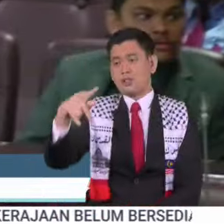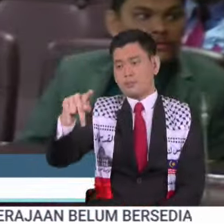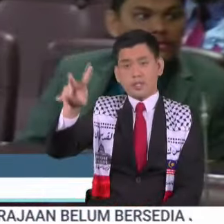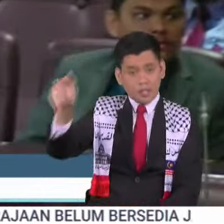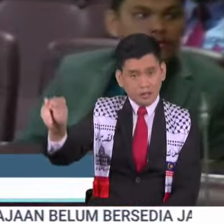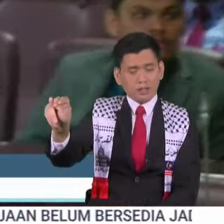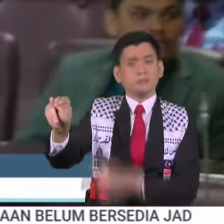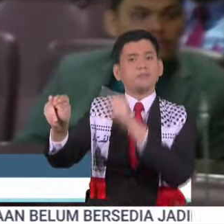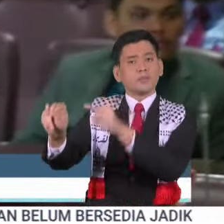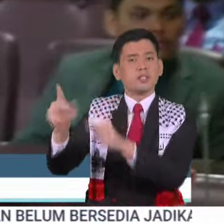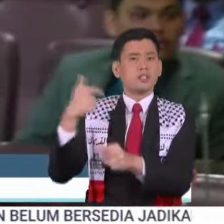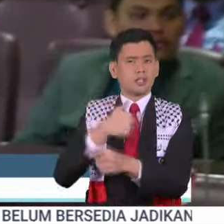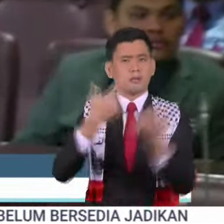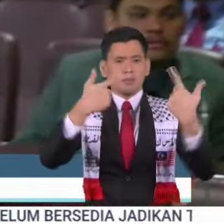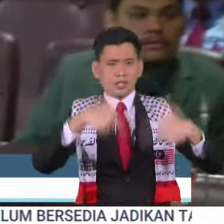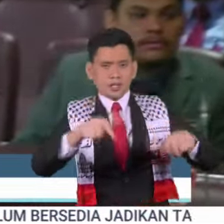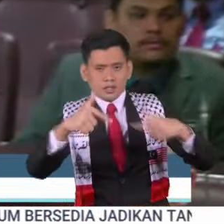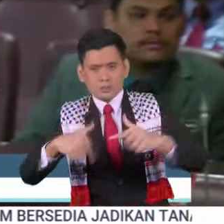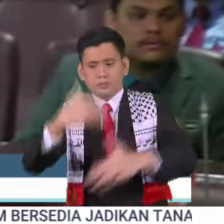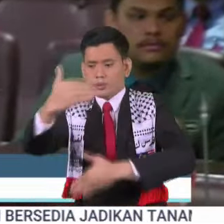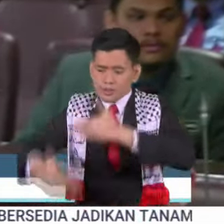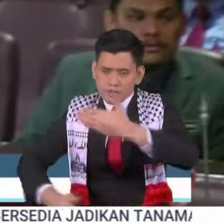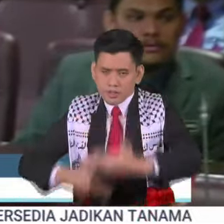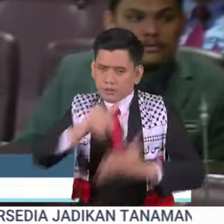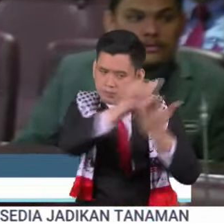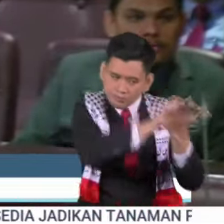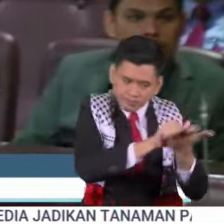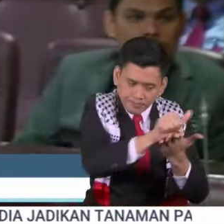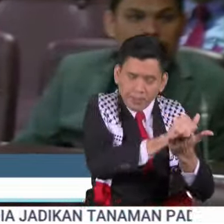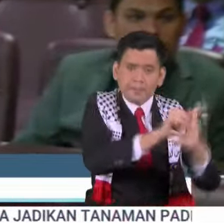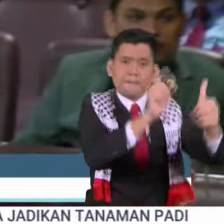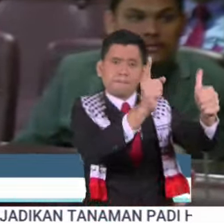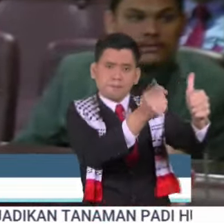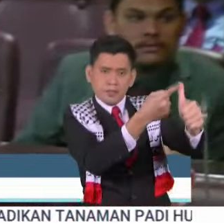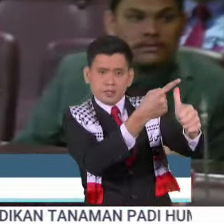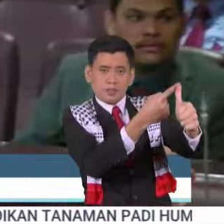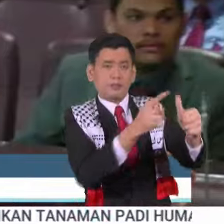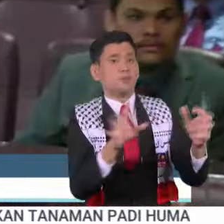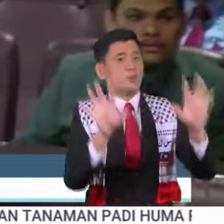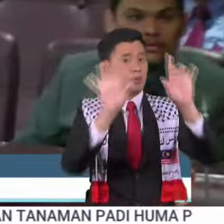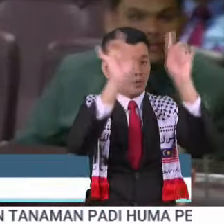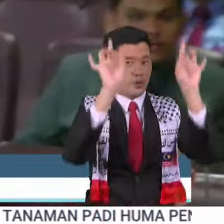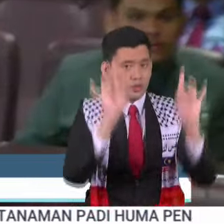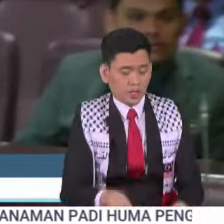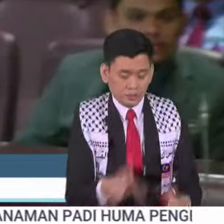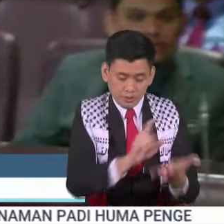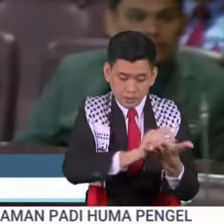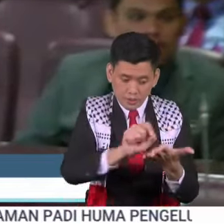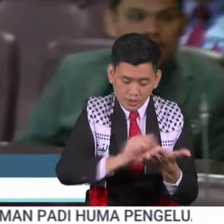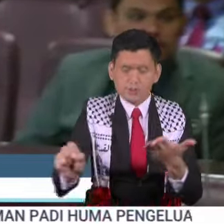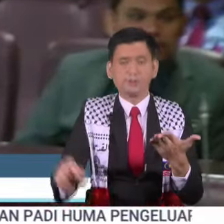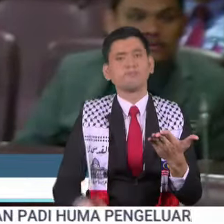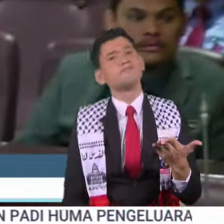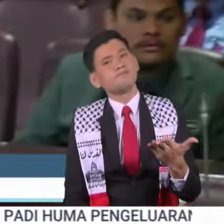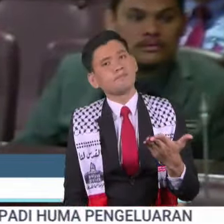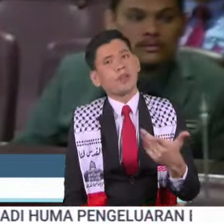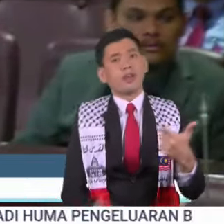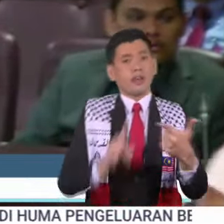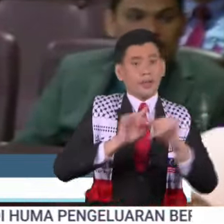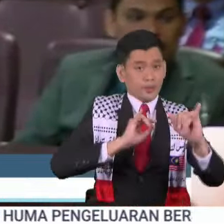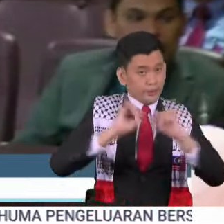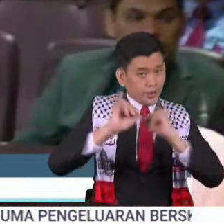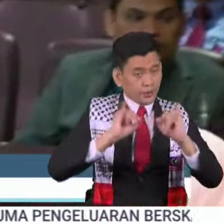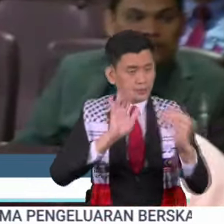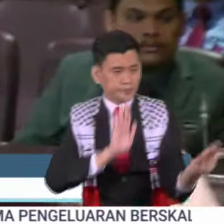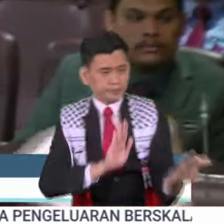kita melaksanakan proses saringan antaranya meluujan Tulis temenduga